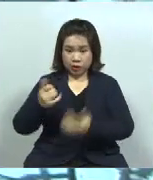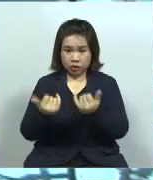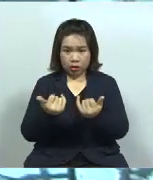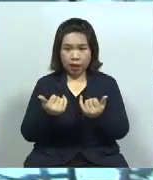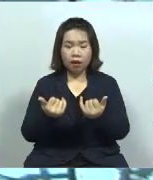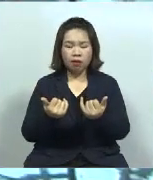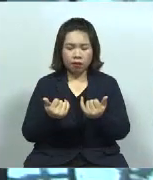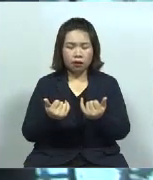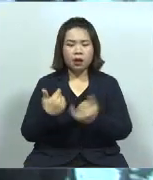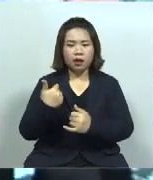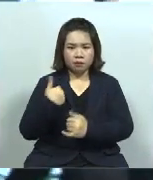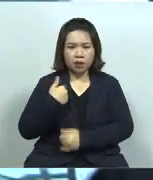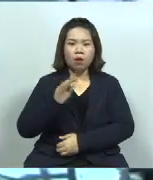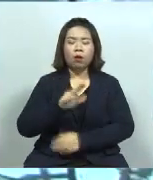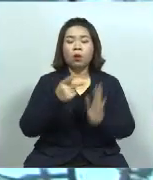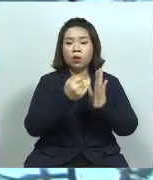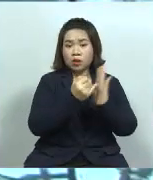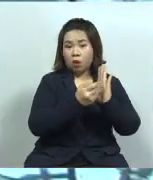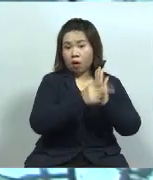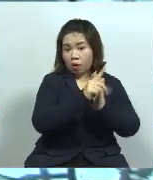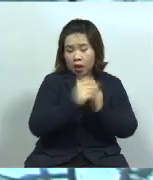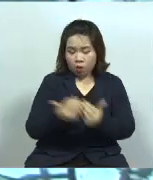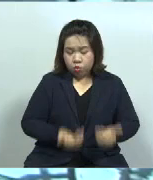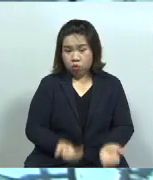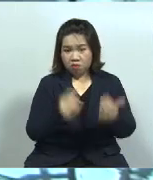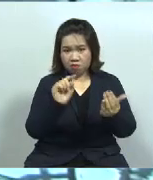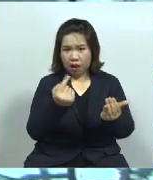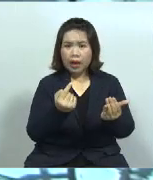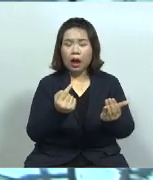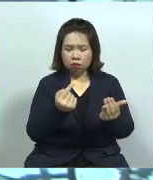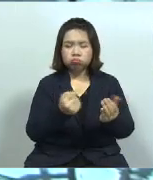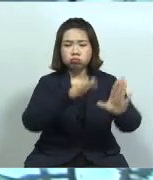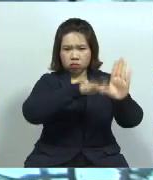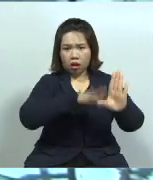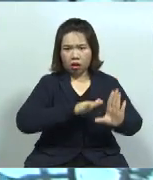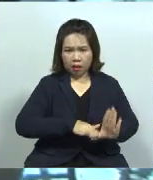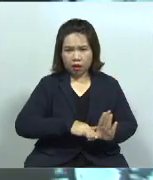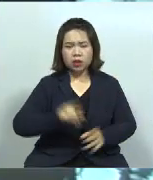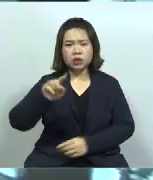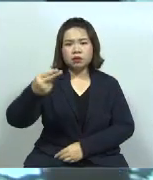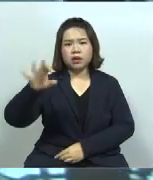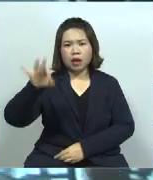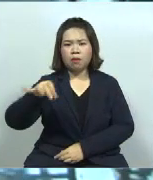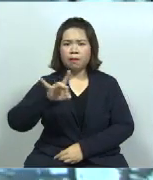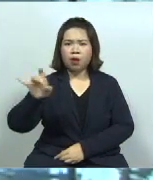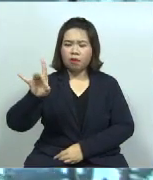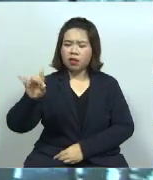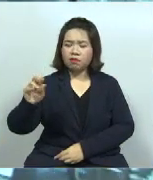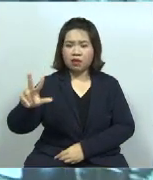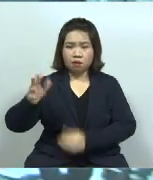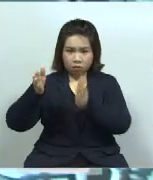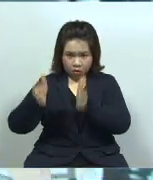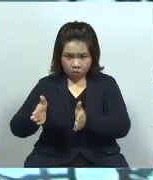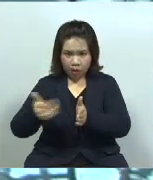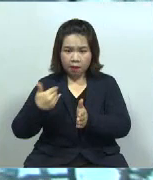มีคนของจังหวัดขอนแก่นเนี่ยที่เป็นเด็กเกิดใหม่เนี่ยเข้าโครงการนี้ถึง 19,883 คนเราก็